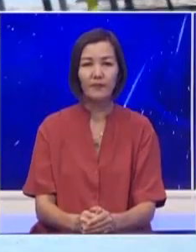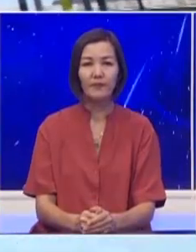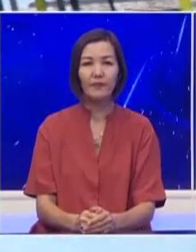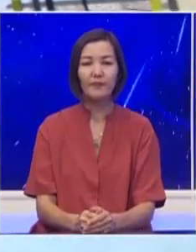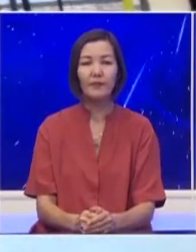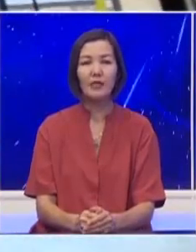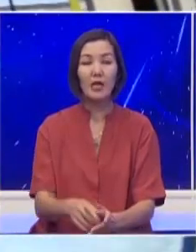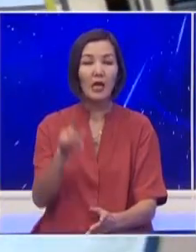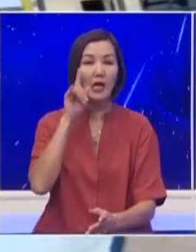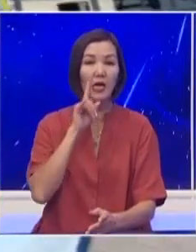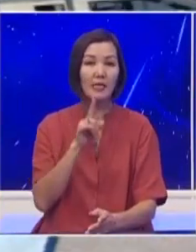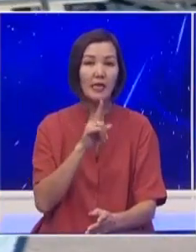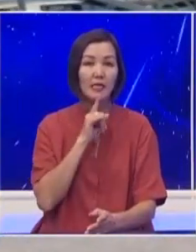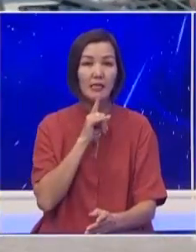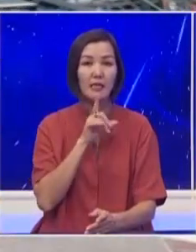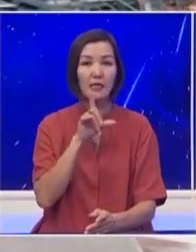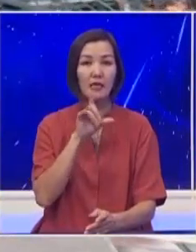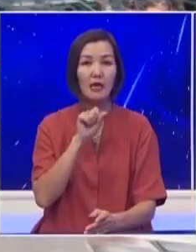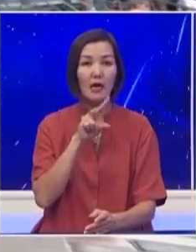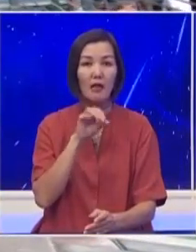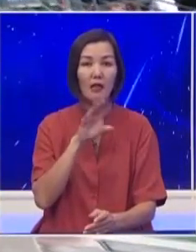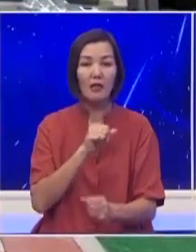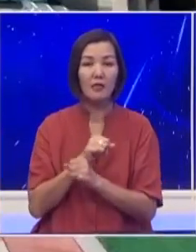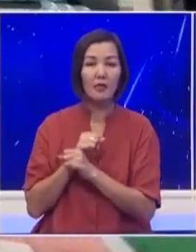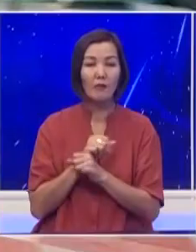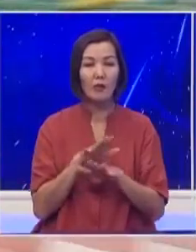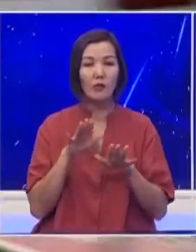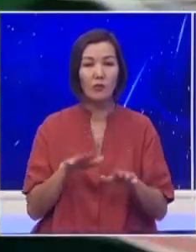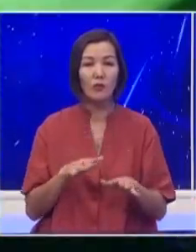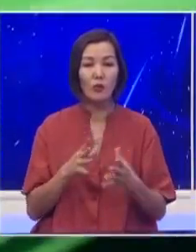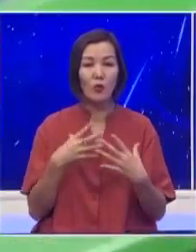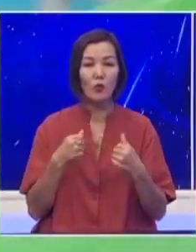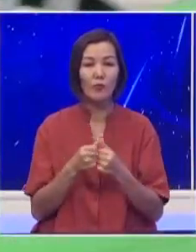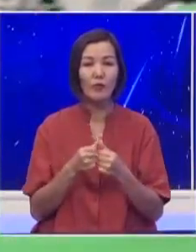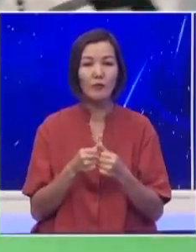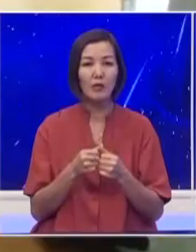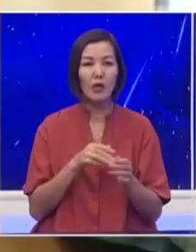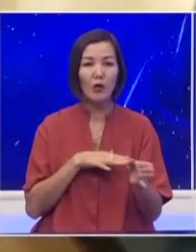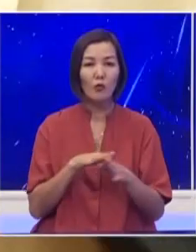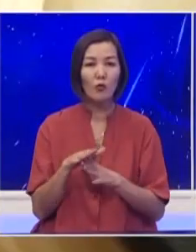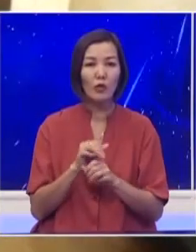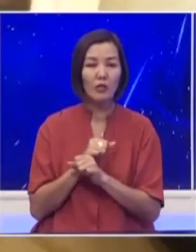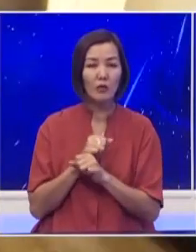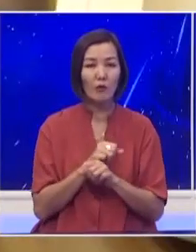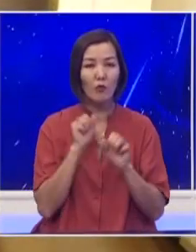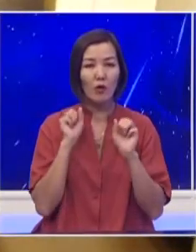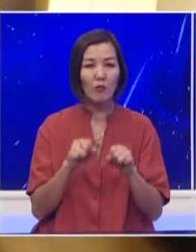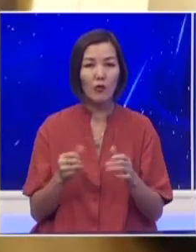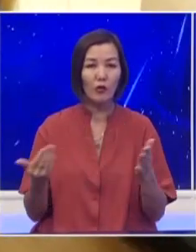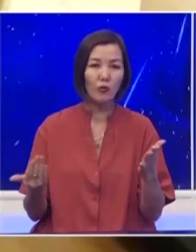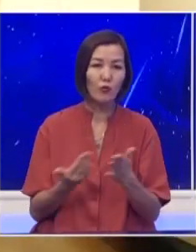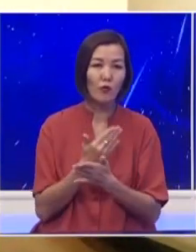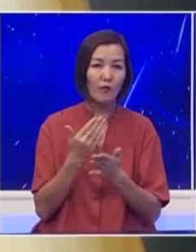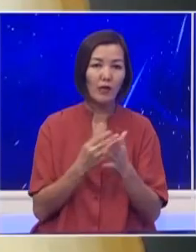N-Life еліміздегі алғашқы халал демалыс орны. Мұнда отбасыңызбен алаңсыз демалуға толық мүмкіндік бар. Жарық әрі кең, заманауи